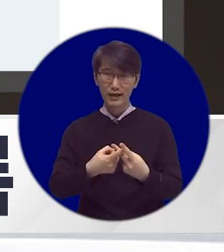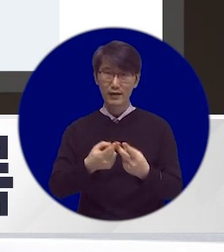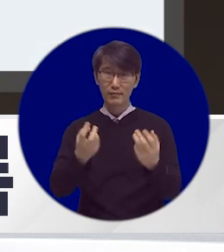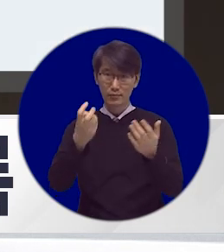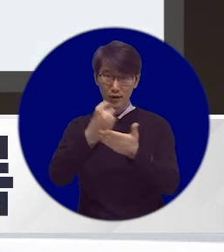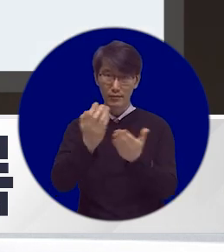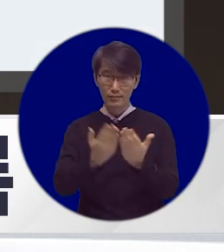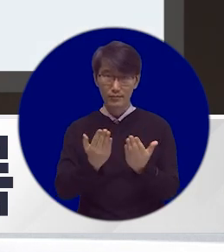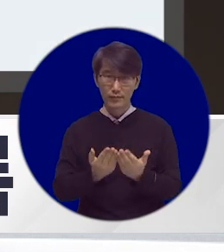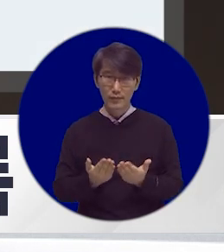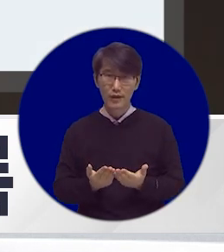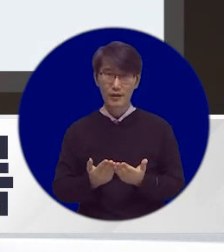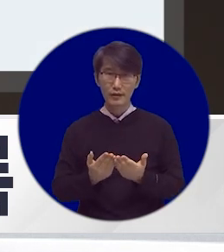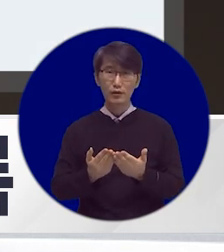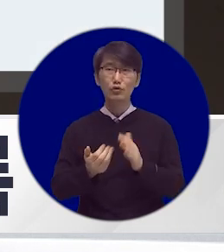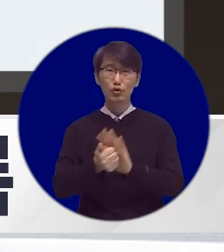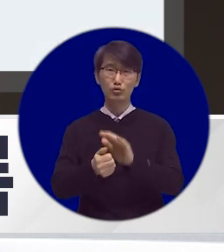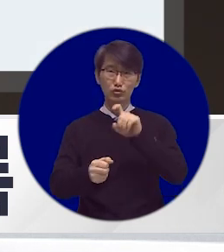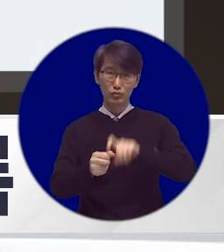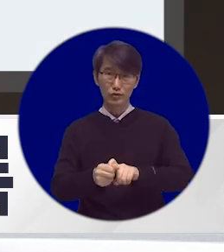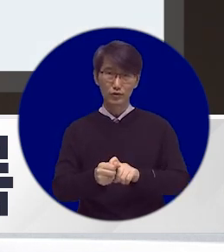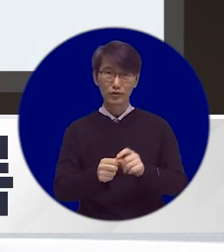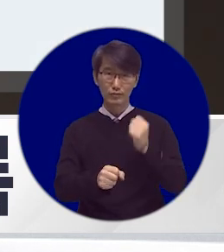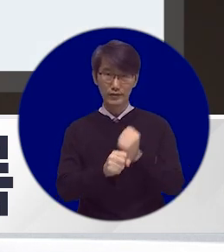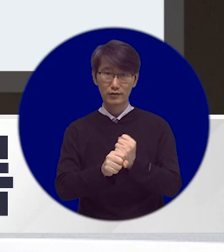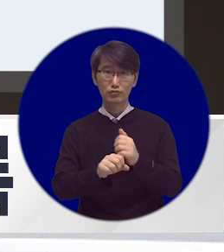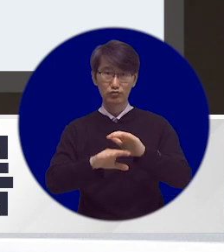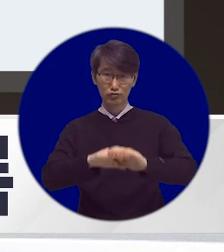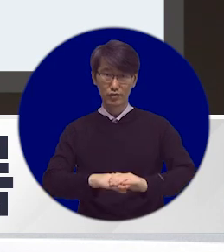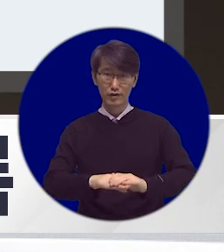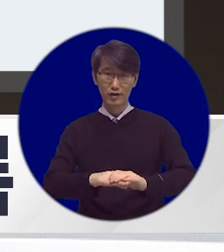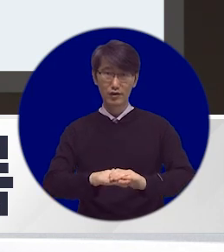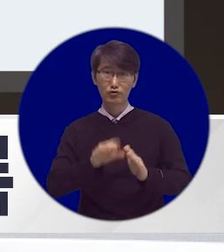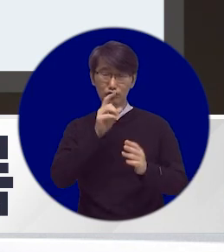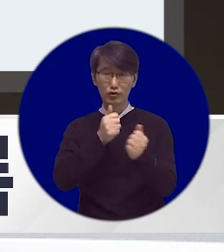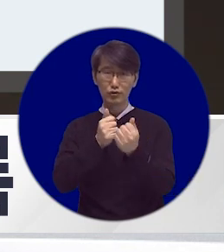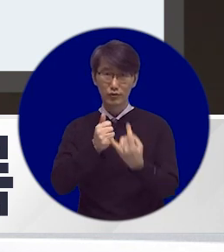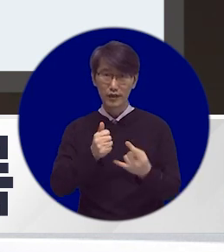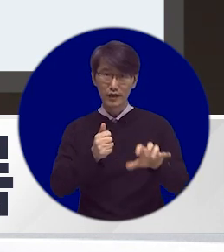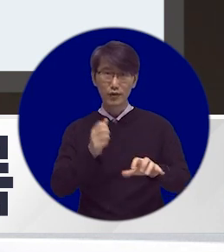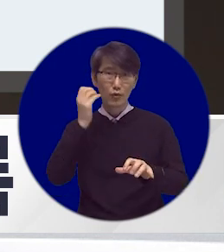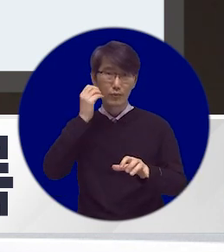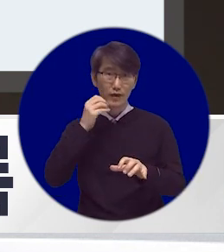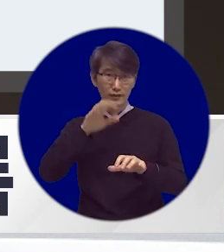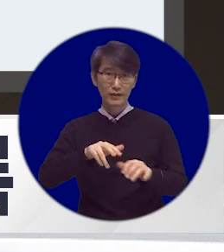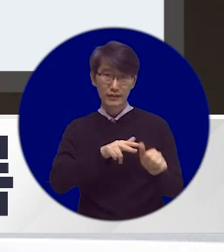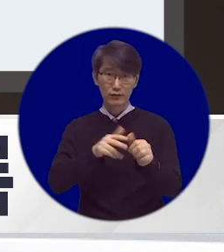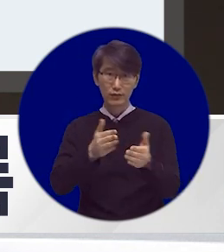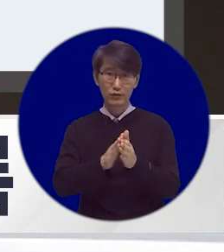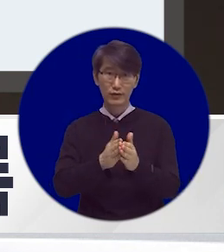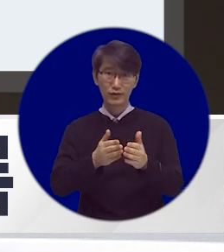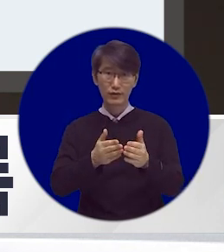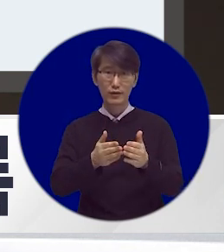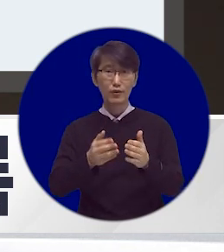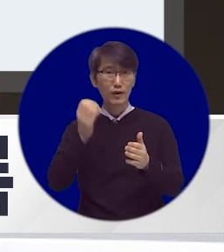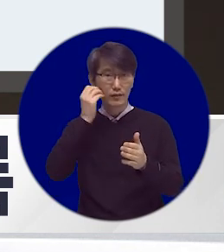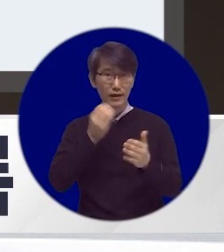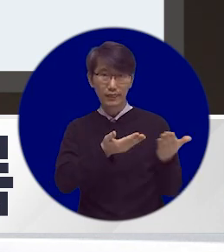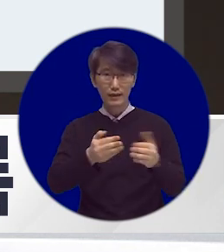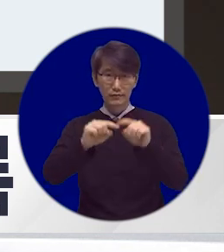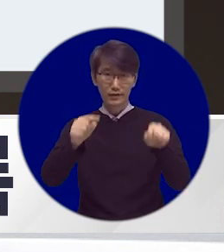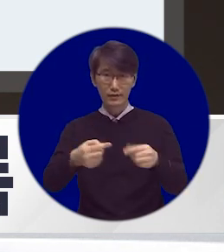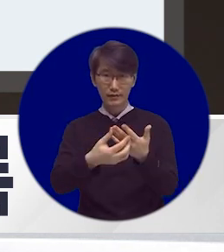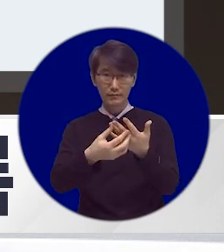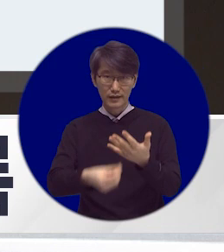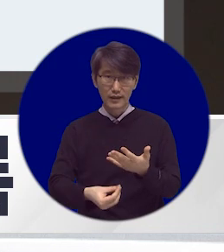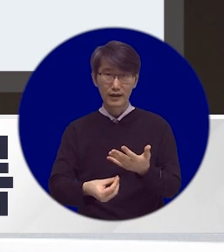적법한 선거비용 보전 청구에 도움을 주기 위해 제작한 것인데요. 중앙선거관리위원회 홈페이지의 자료실에서 선거비용 보전 안내서를